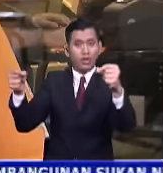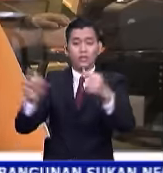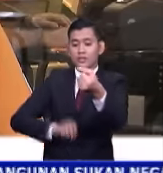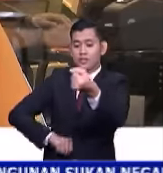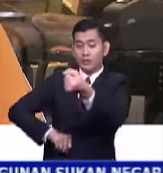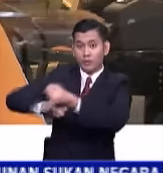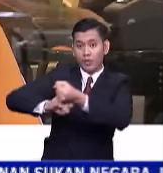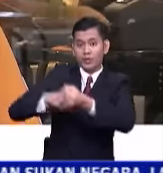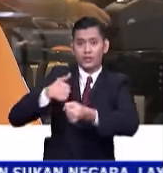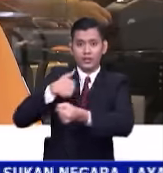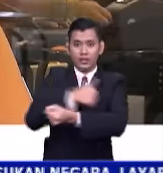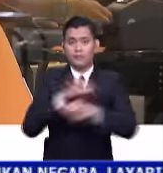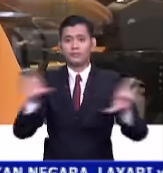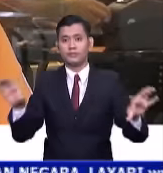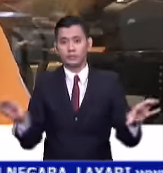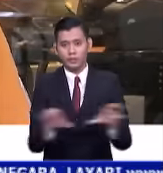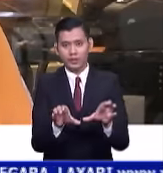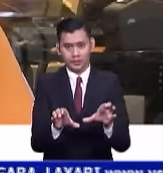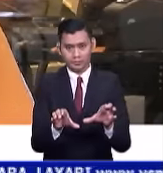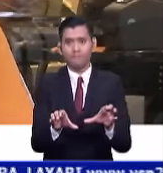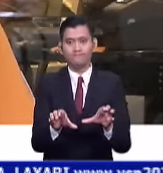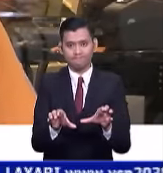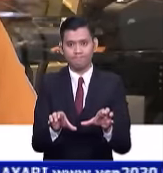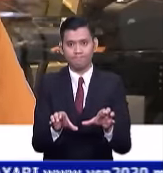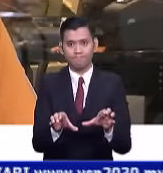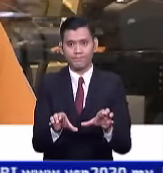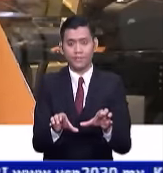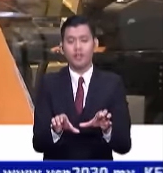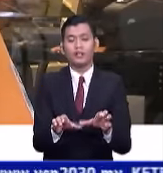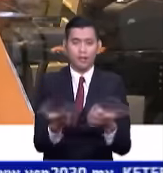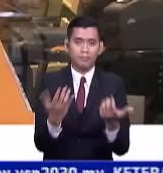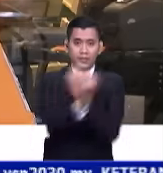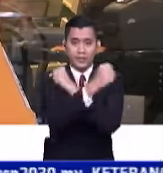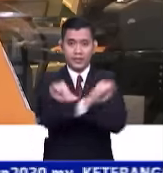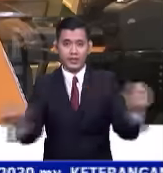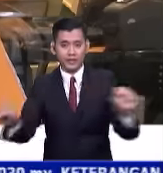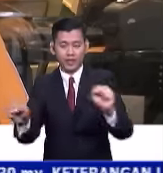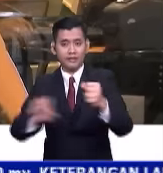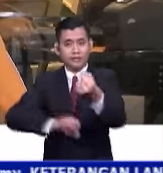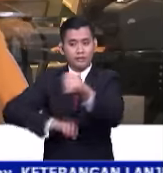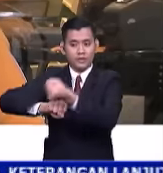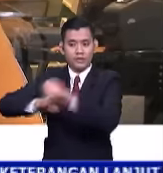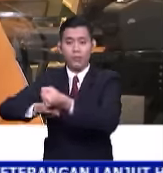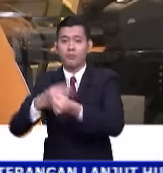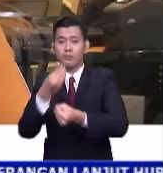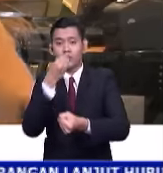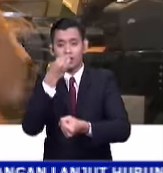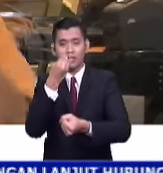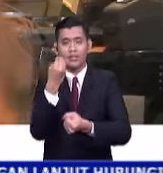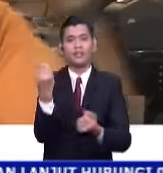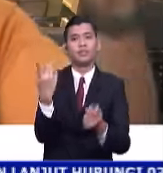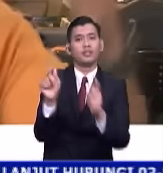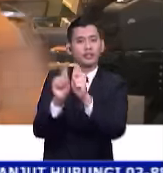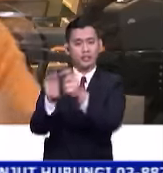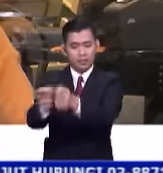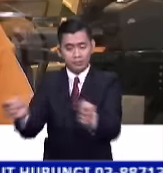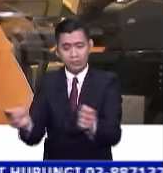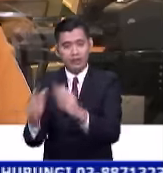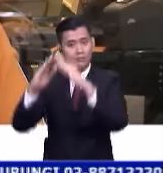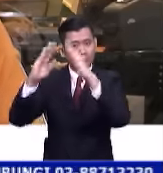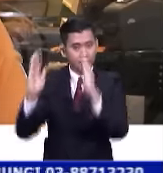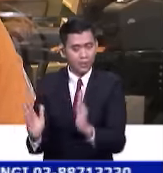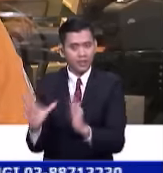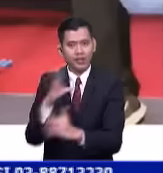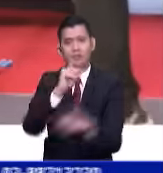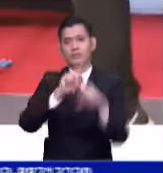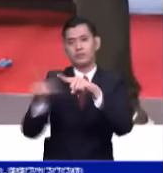sponsorship untuk kita menjalankan kita punya climatization, food. So kita boleh be prepared in Japan earlier than other contingent. So that is